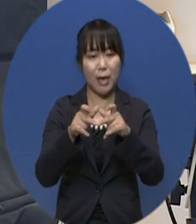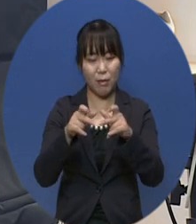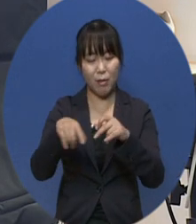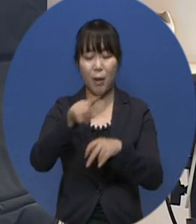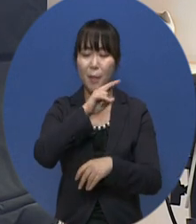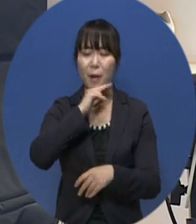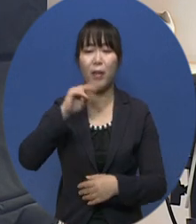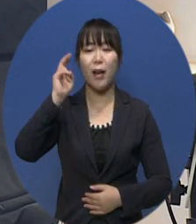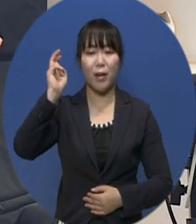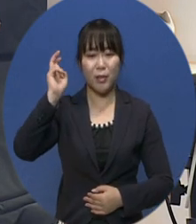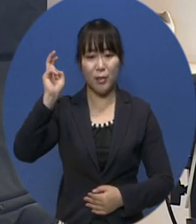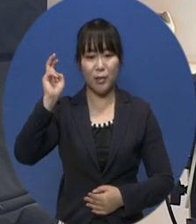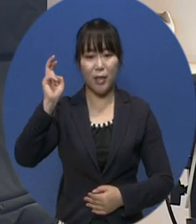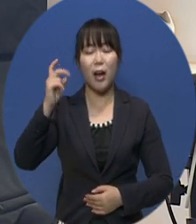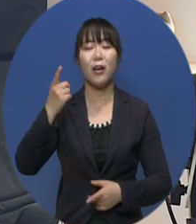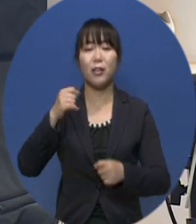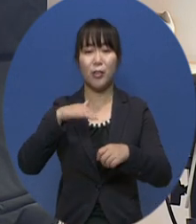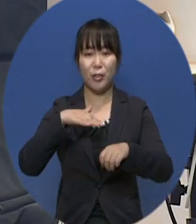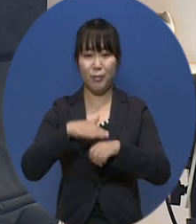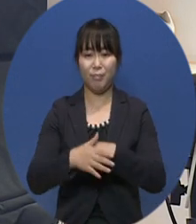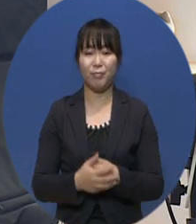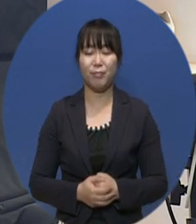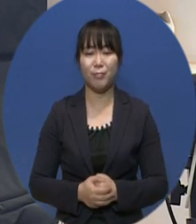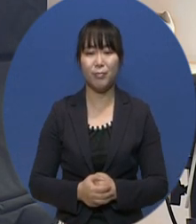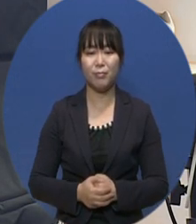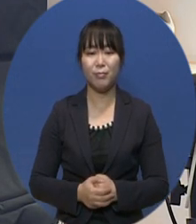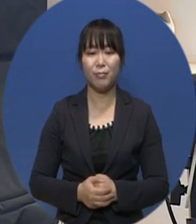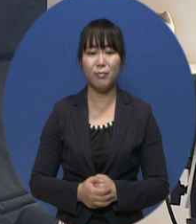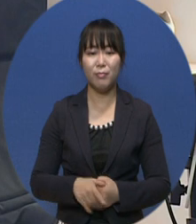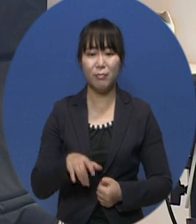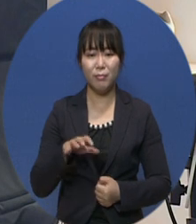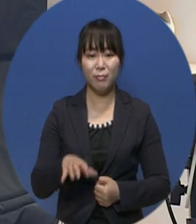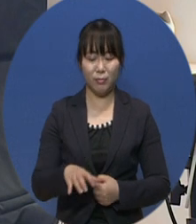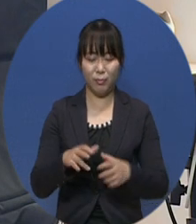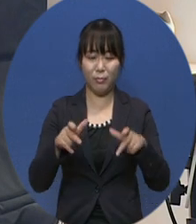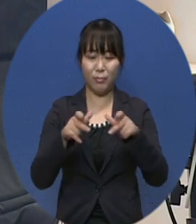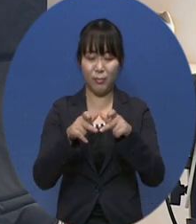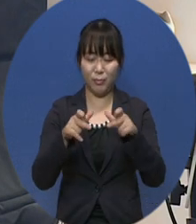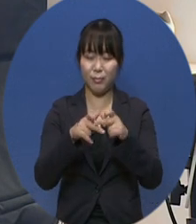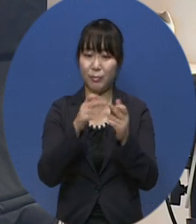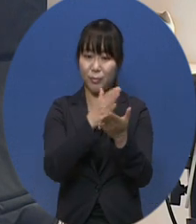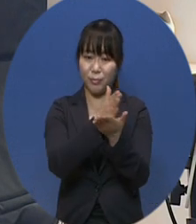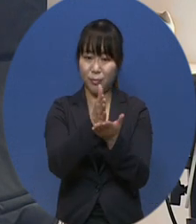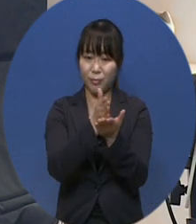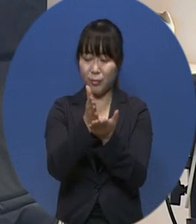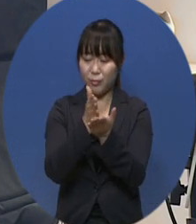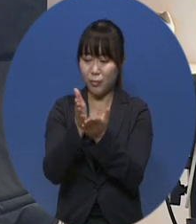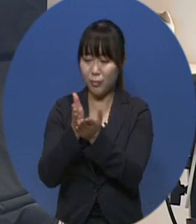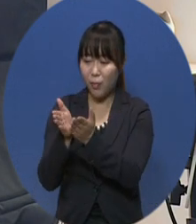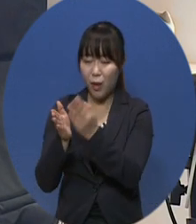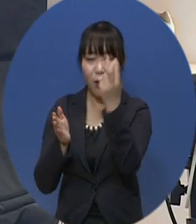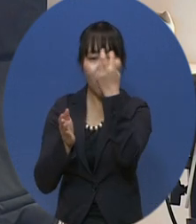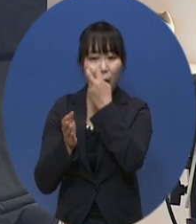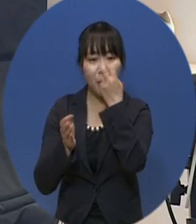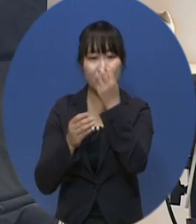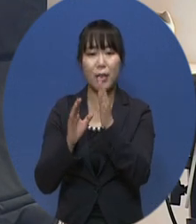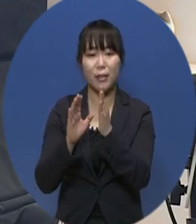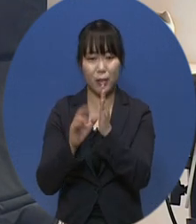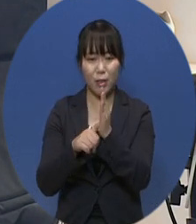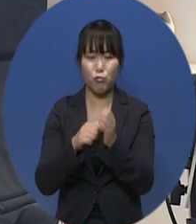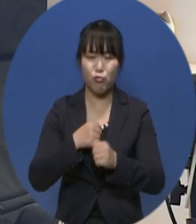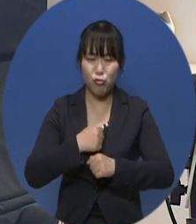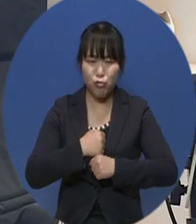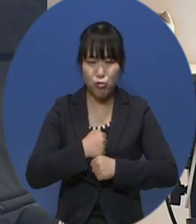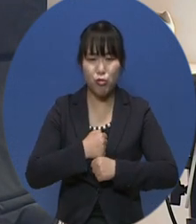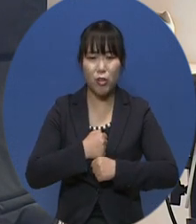장애인분들이 편안하겠다. 이제 그런 식으로 네. 하고요. 국립재활원에서 그래서 이제 장애 유형별로 또 검진을 할 때